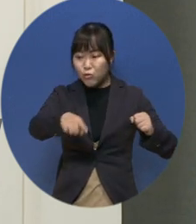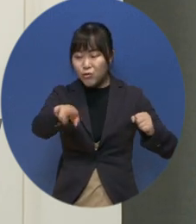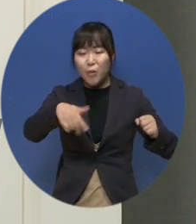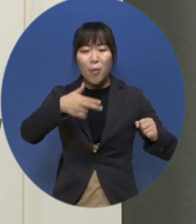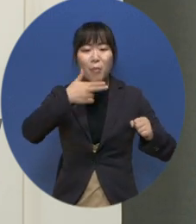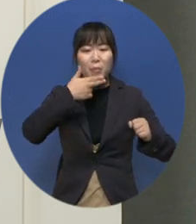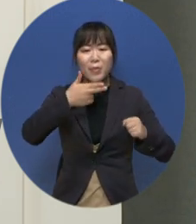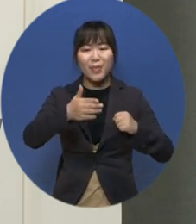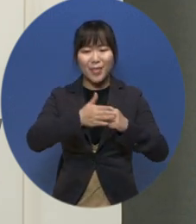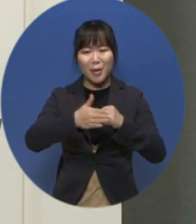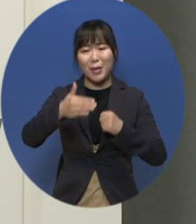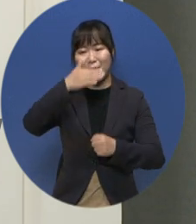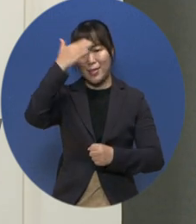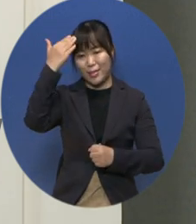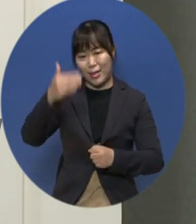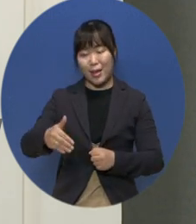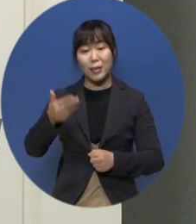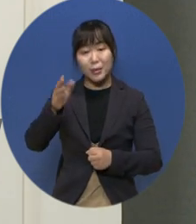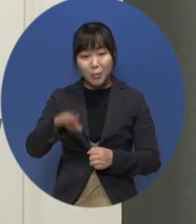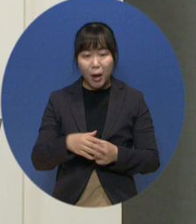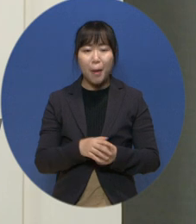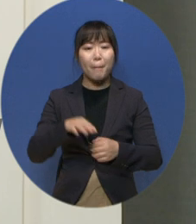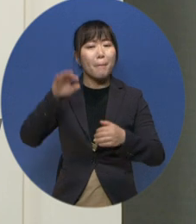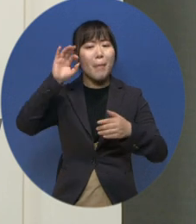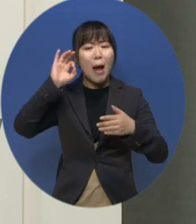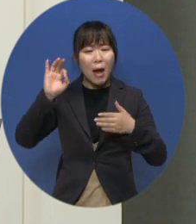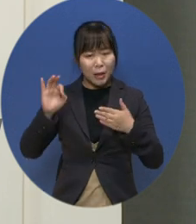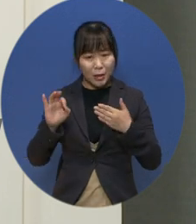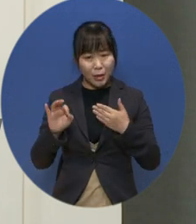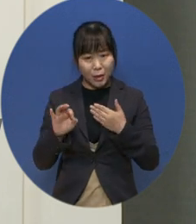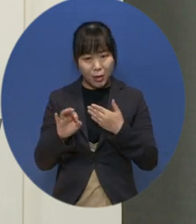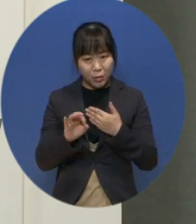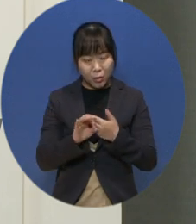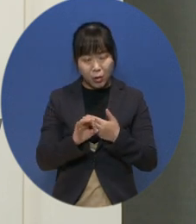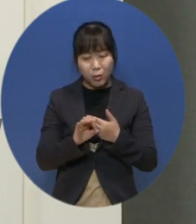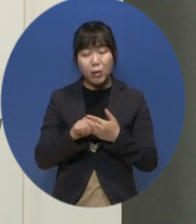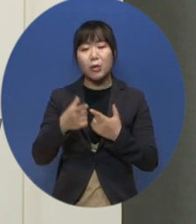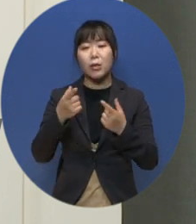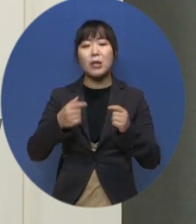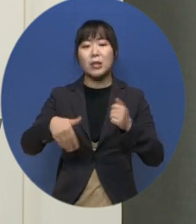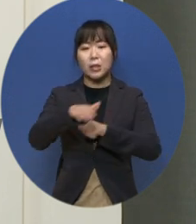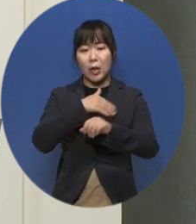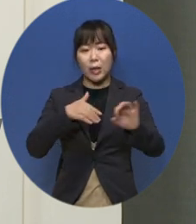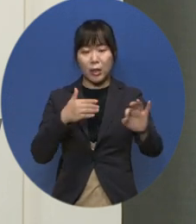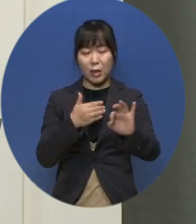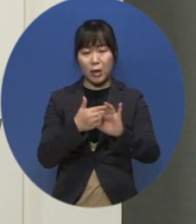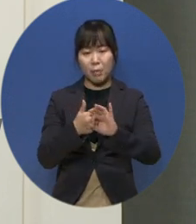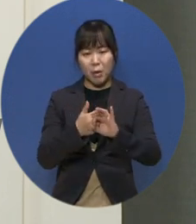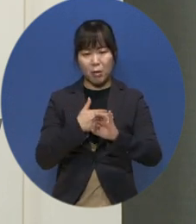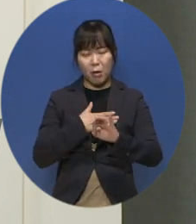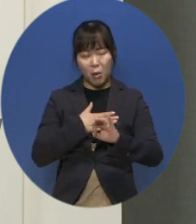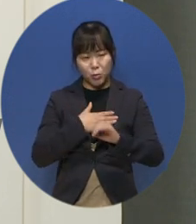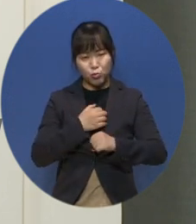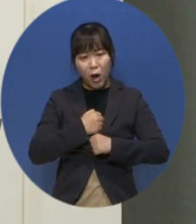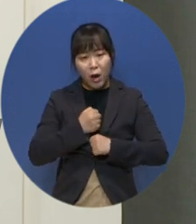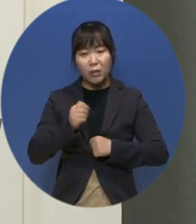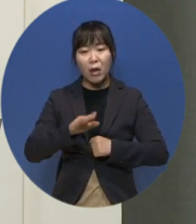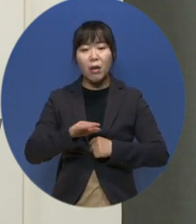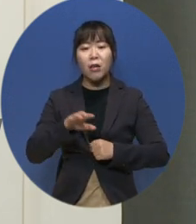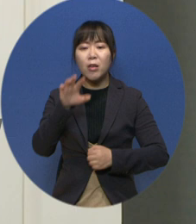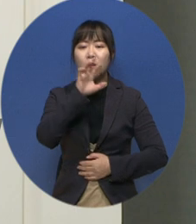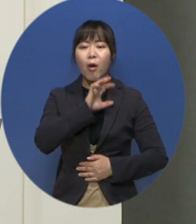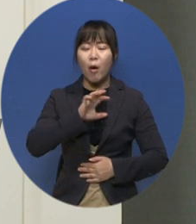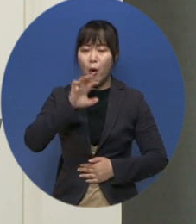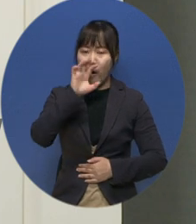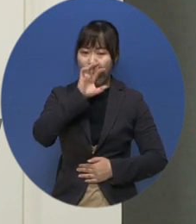없으니까 네, 그렇죠. 그런 일이 없지만은 만에 하나 그럴 경우도 이제 우리 염두에 두어야 하는데 그런 거